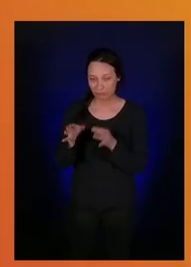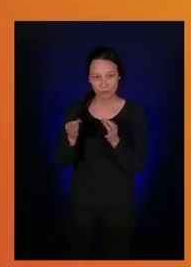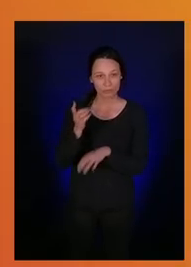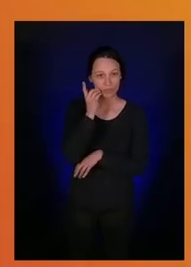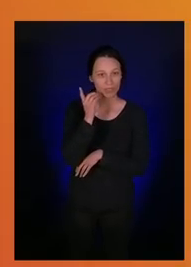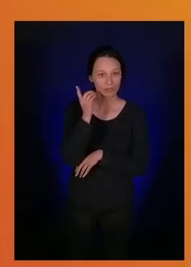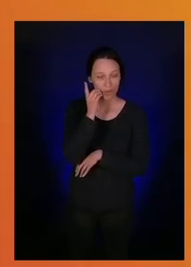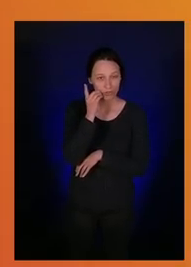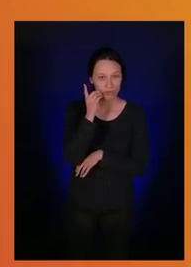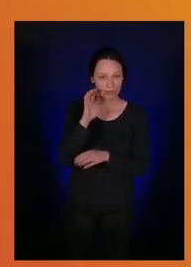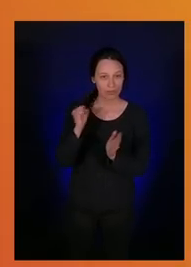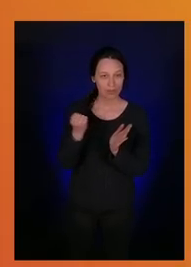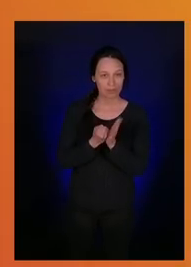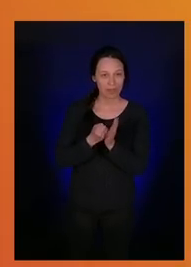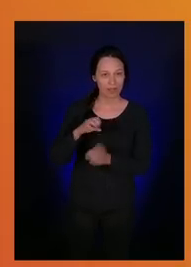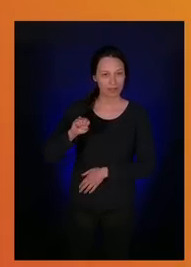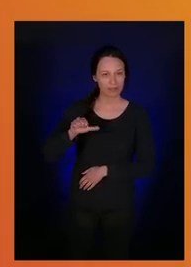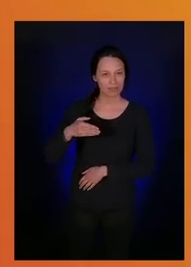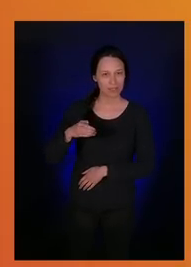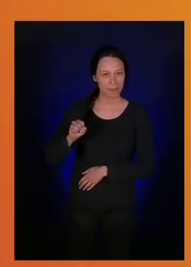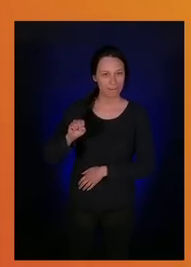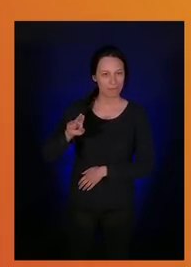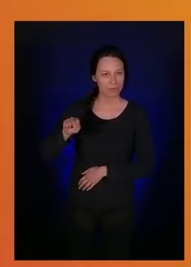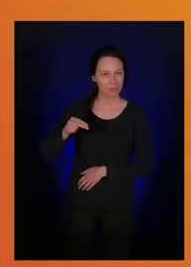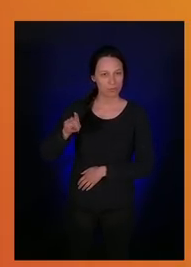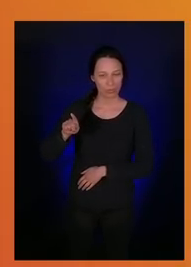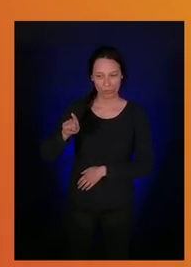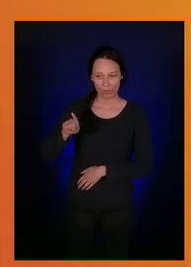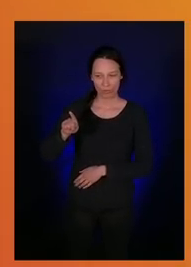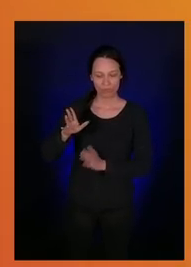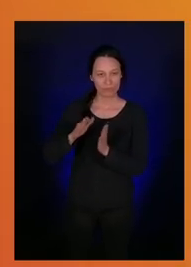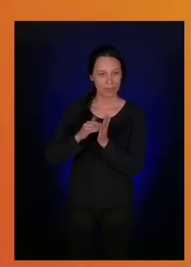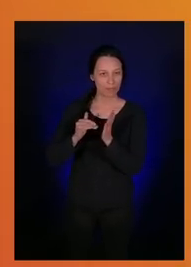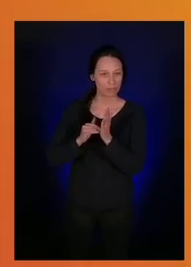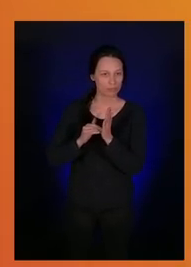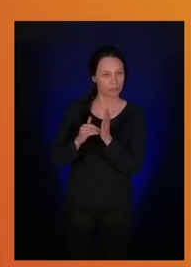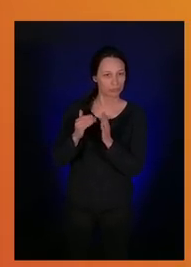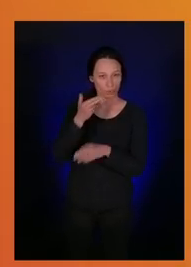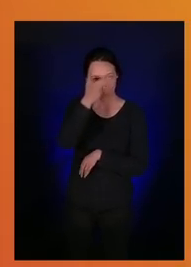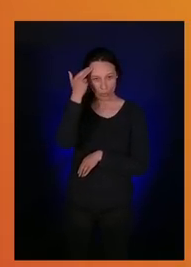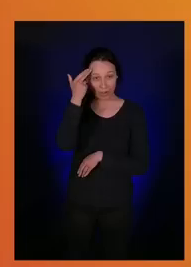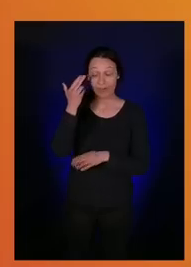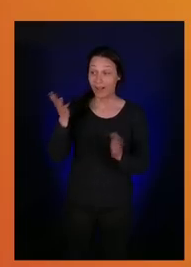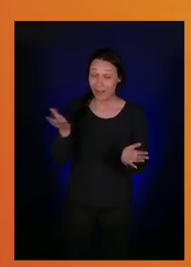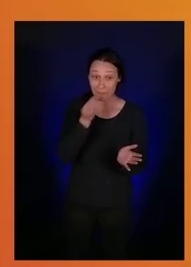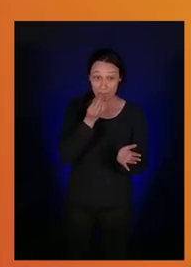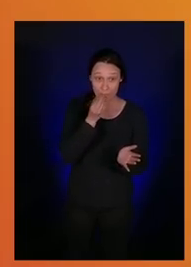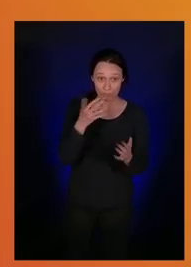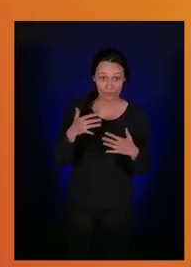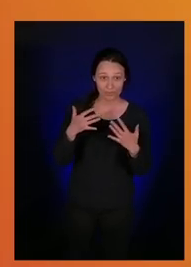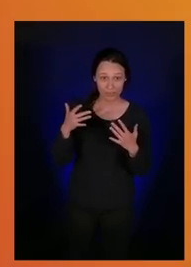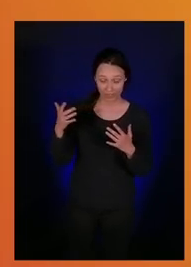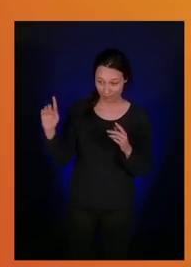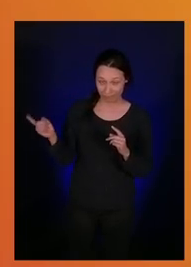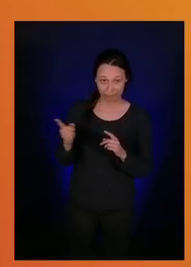noire. Eh bien, visiblement, il a été retrouvé instantanément. C'est merveilleux, il y a des bonnes nouvelles comme ça. La